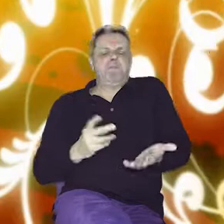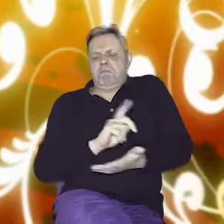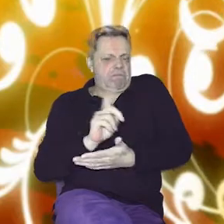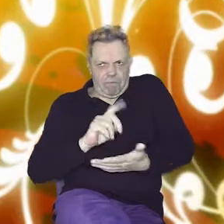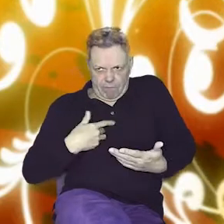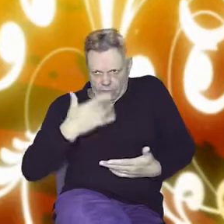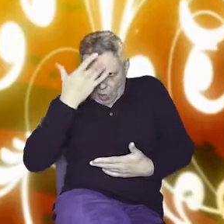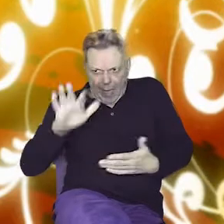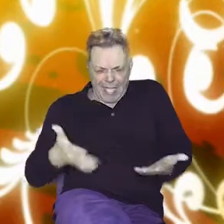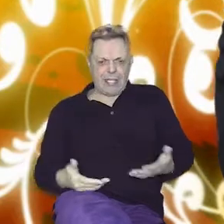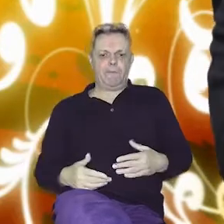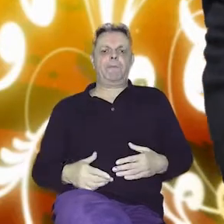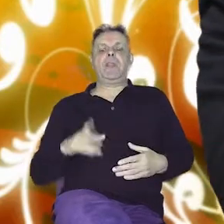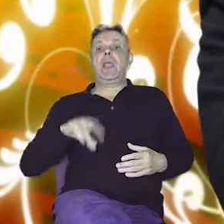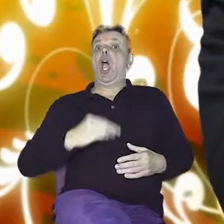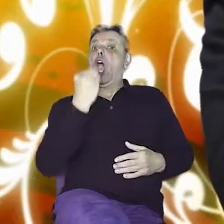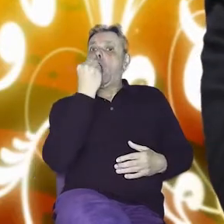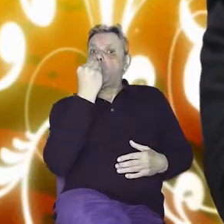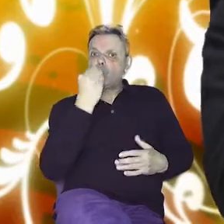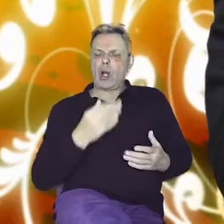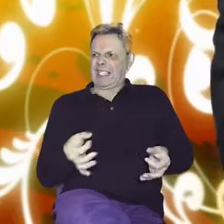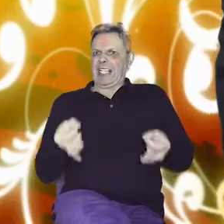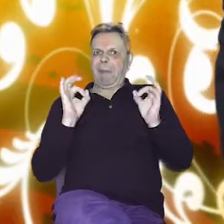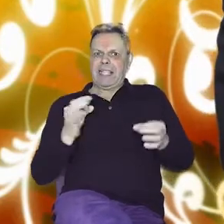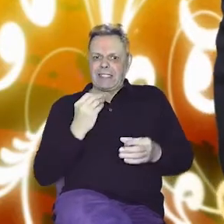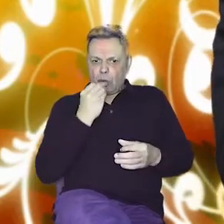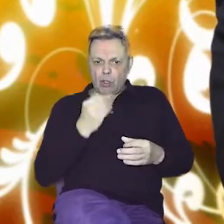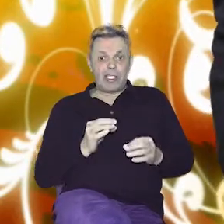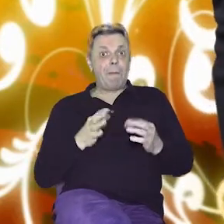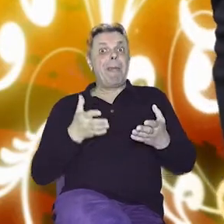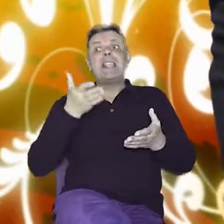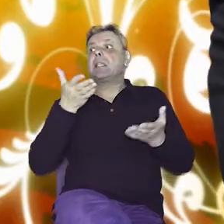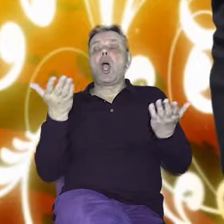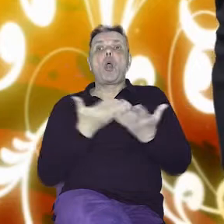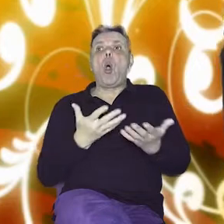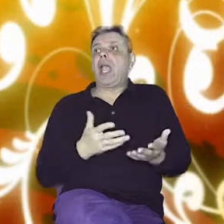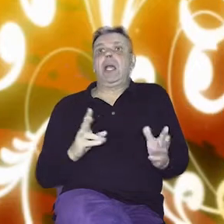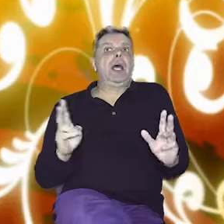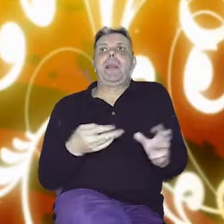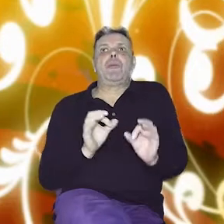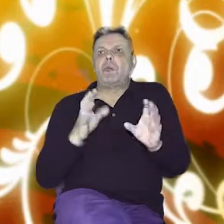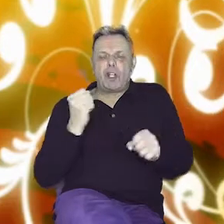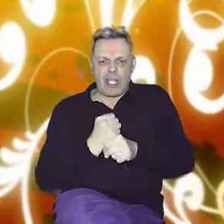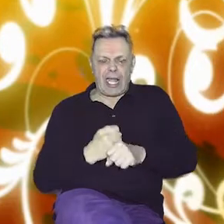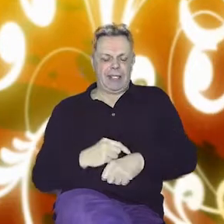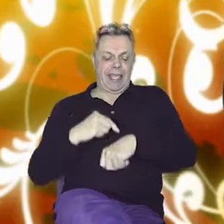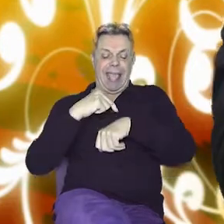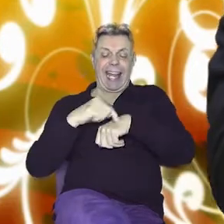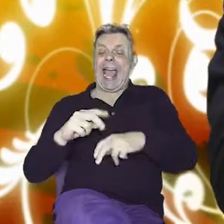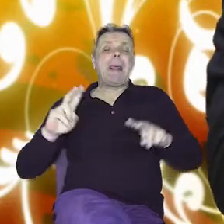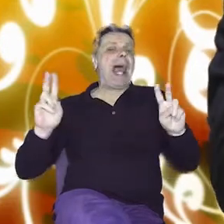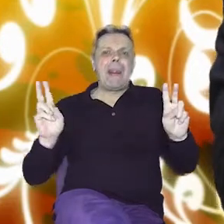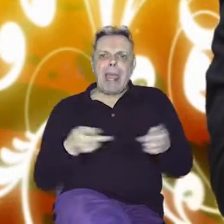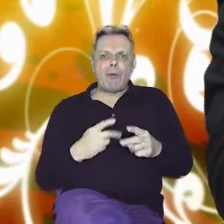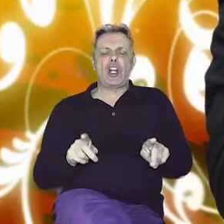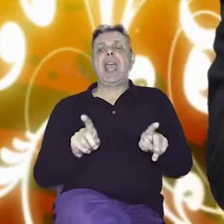će, ne znam, operirati vene i tako dalje. Imamo ovoga nutricionistu bez koje tako